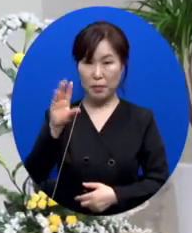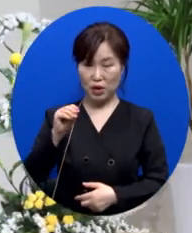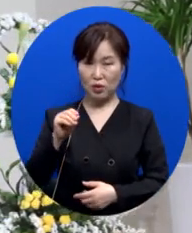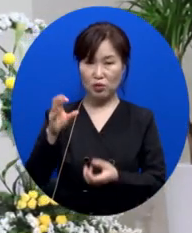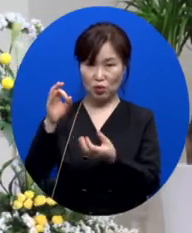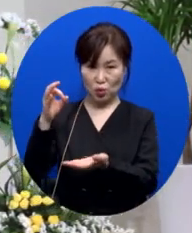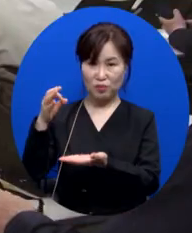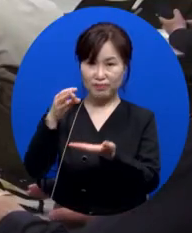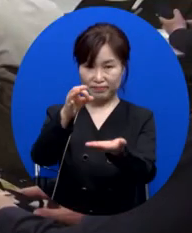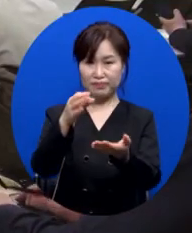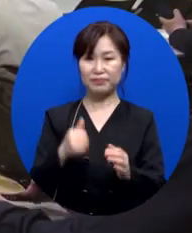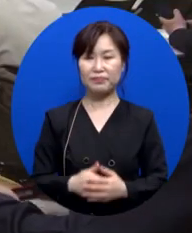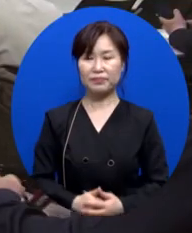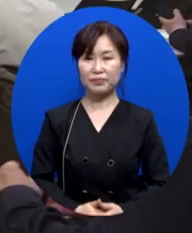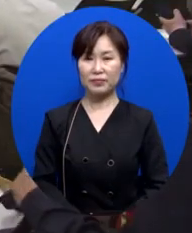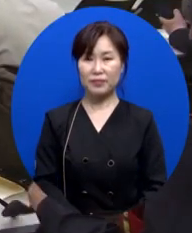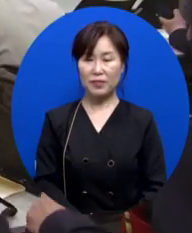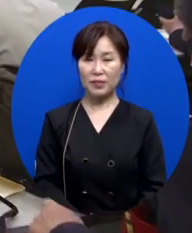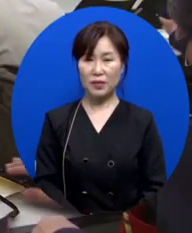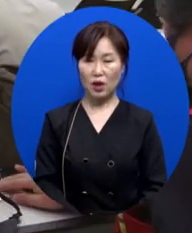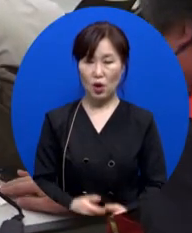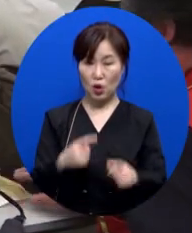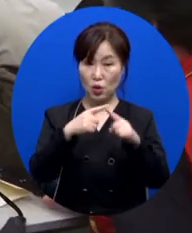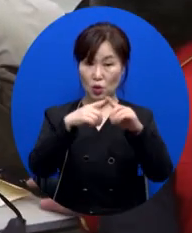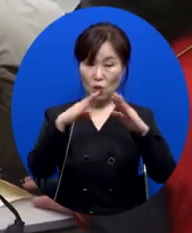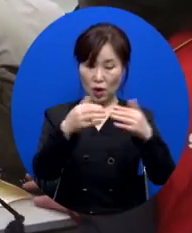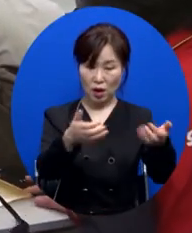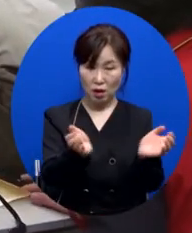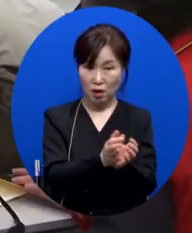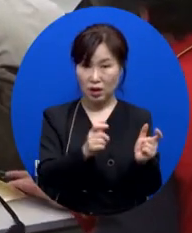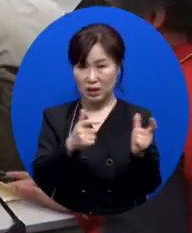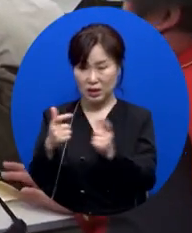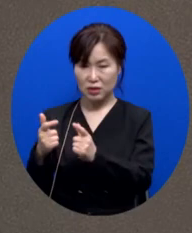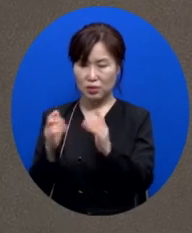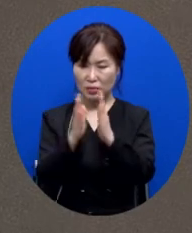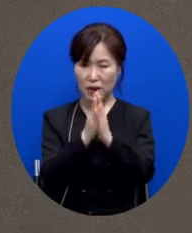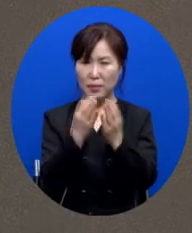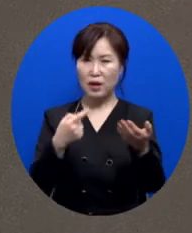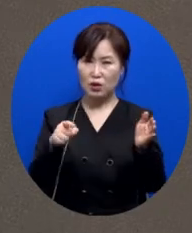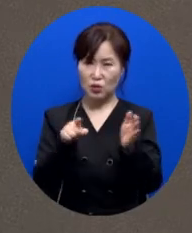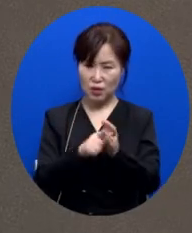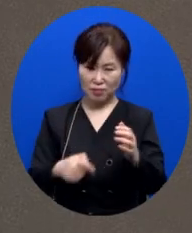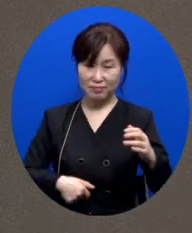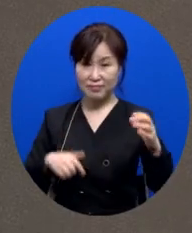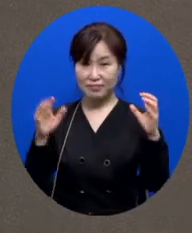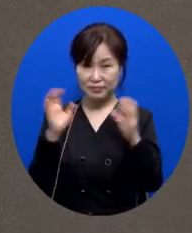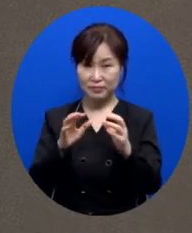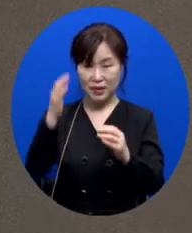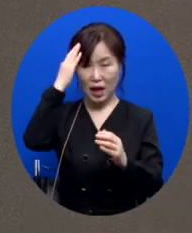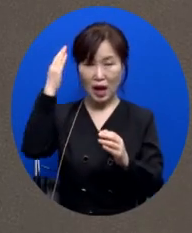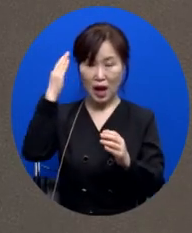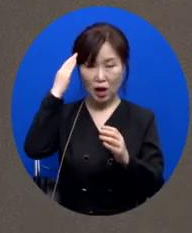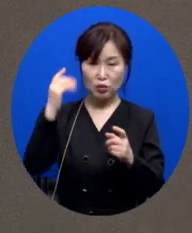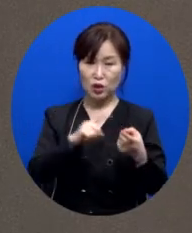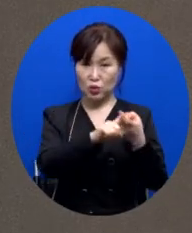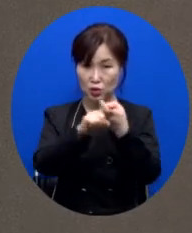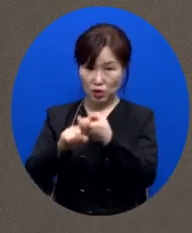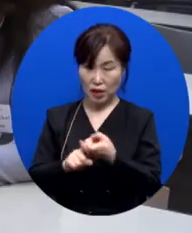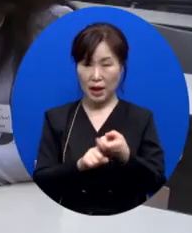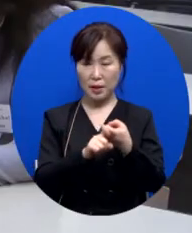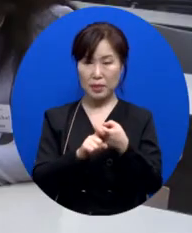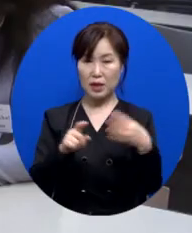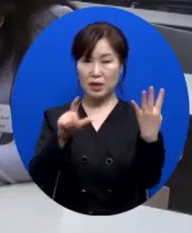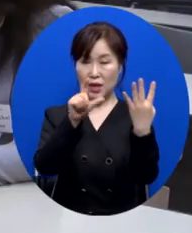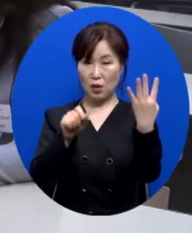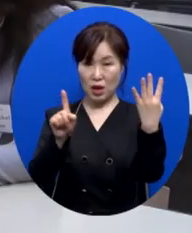표명했습니다 교회연합 기관들도 미얀마를 위한 목소리를 모았습니다 한국교회 총 연합은 지난 4월 1일